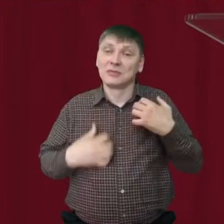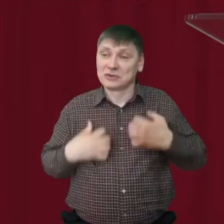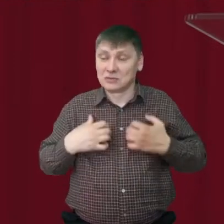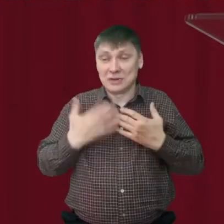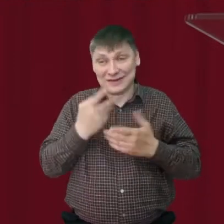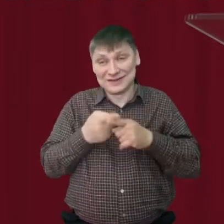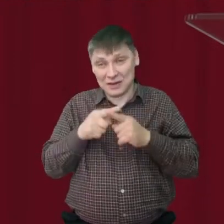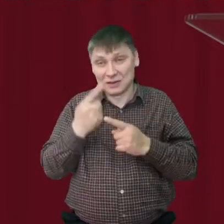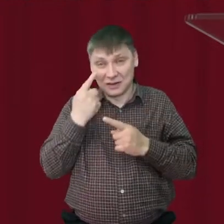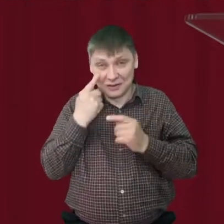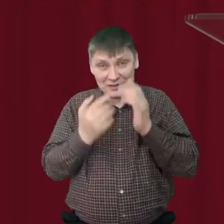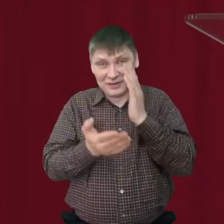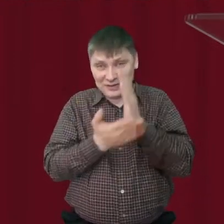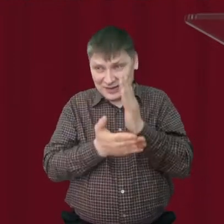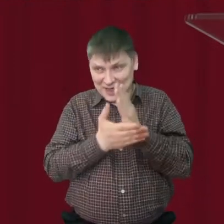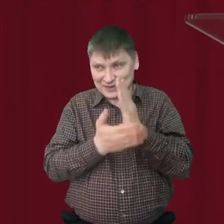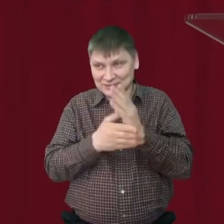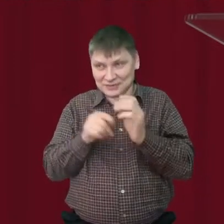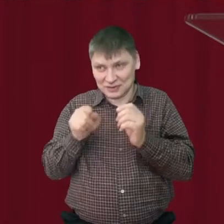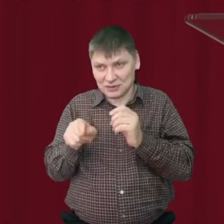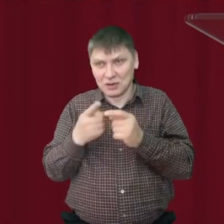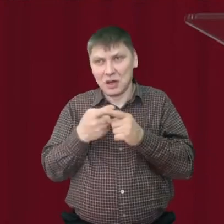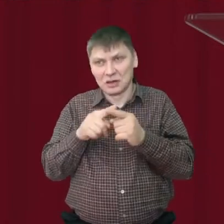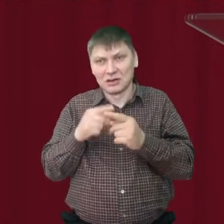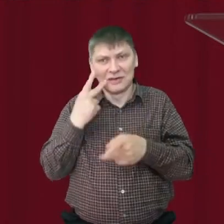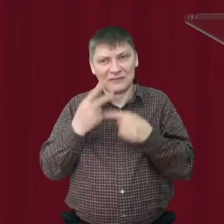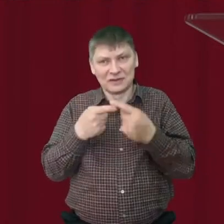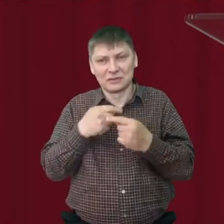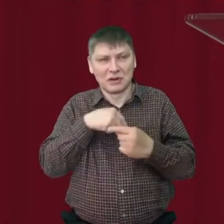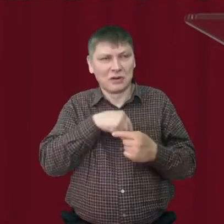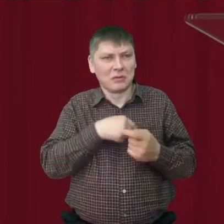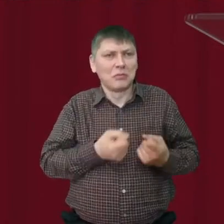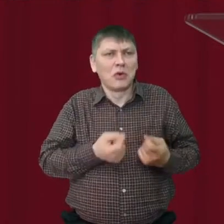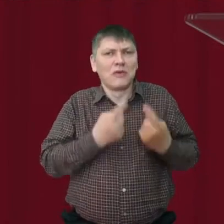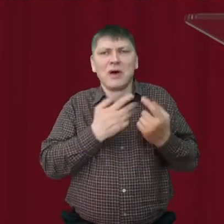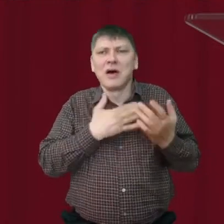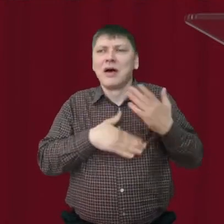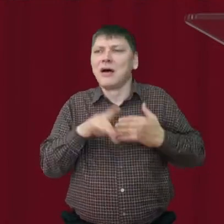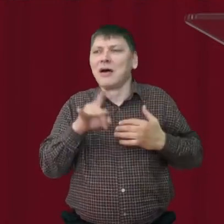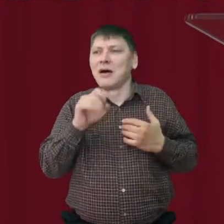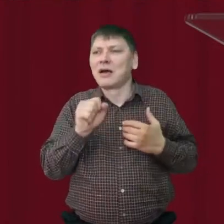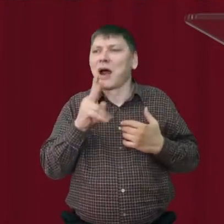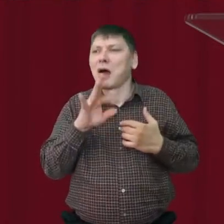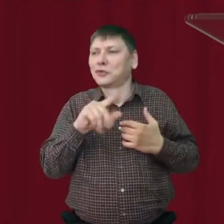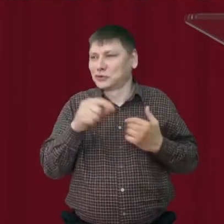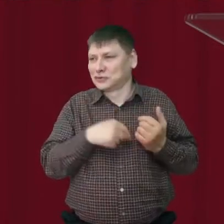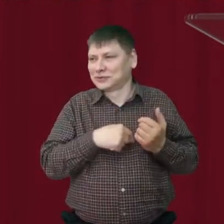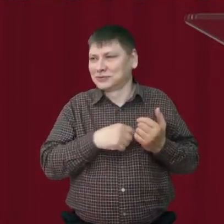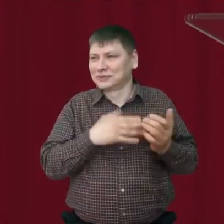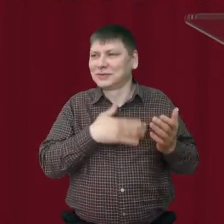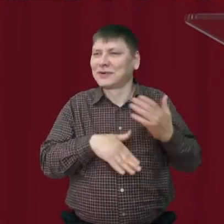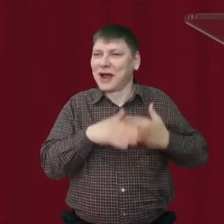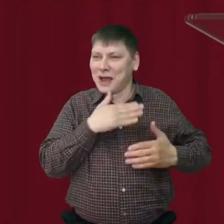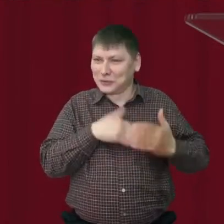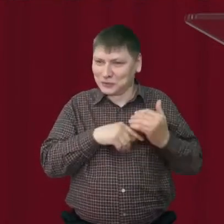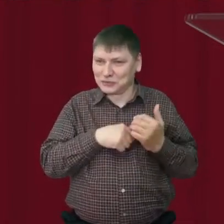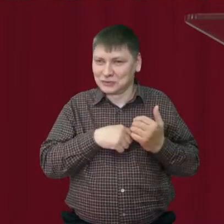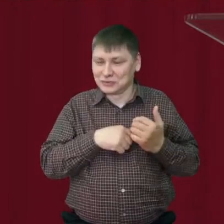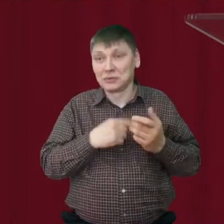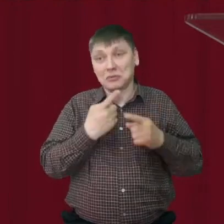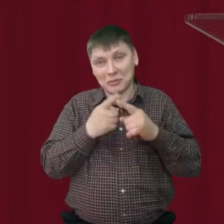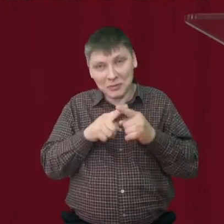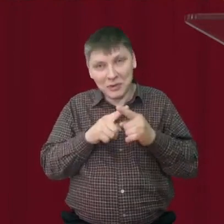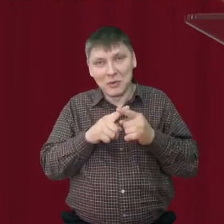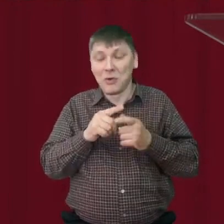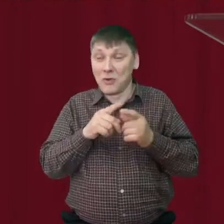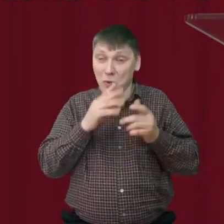проявляется в нашей жизни, во в каждом аспекте, это наполняет нас чувством радости. И поэтому таким образом здесь выявляется вторая сторона этого плода